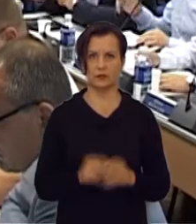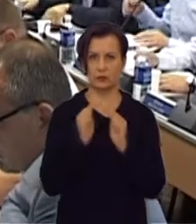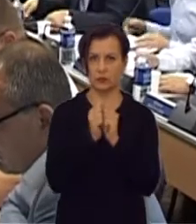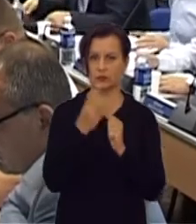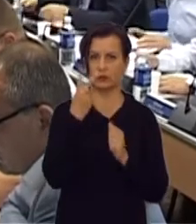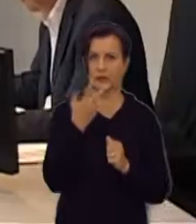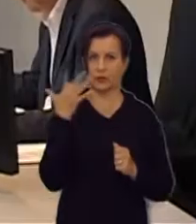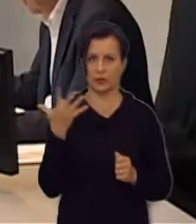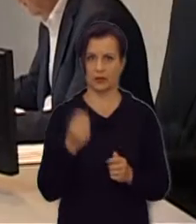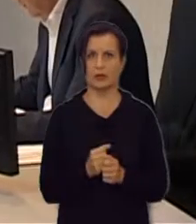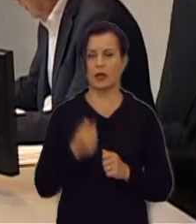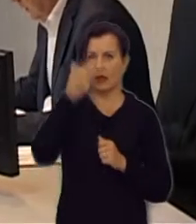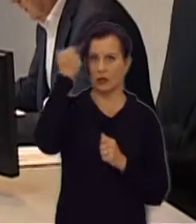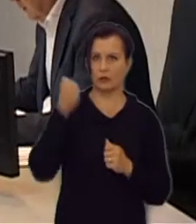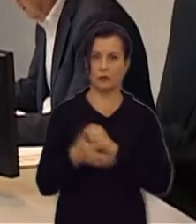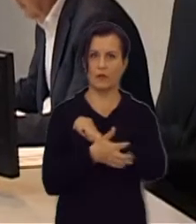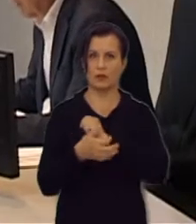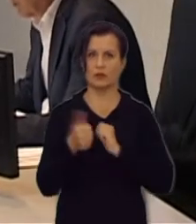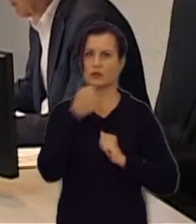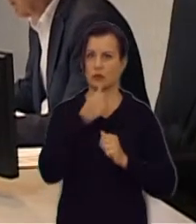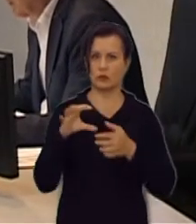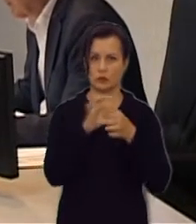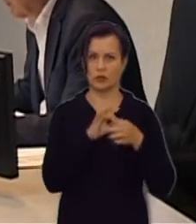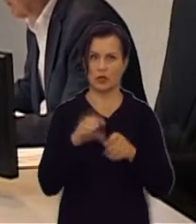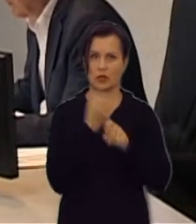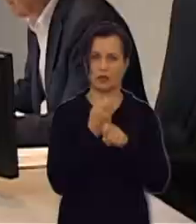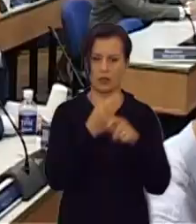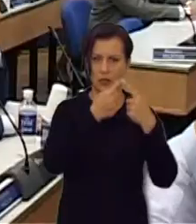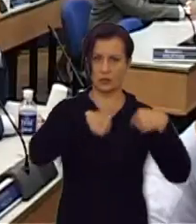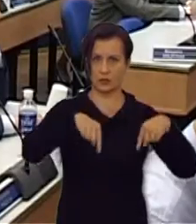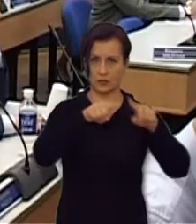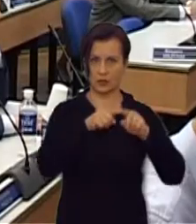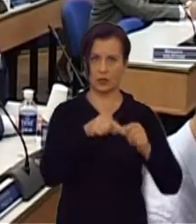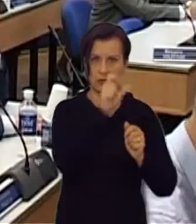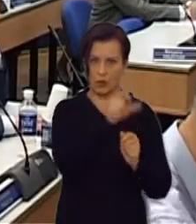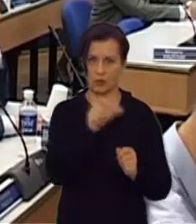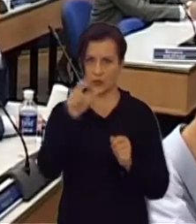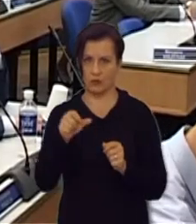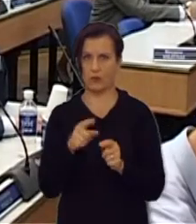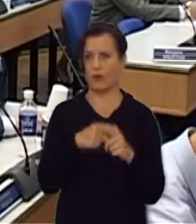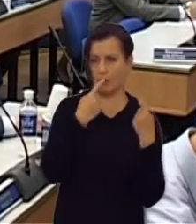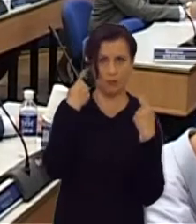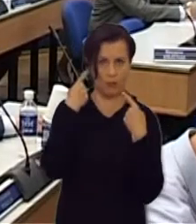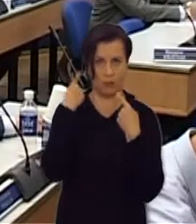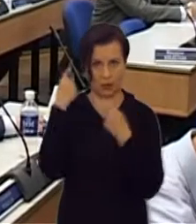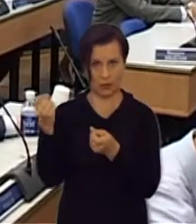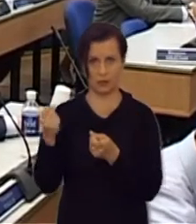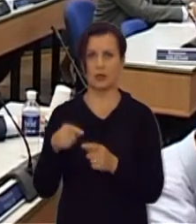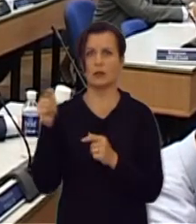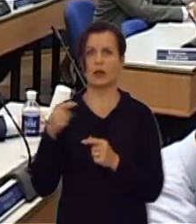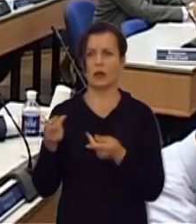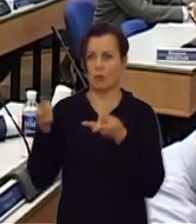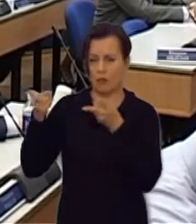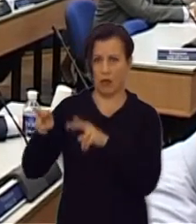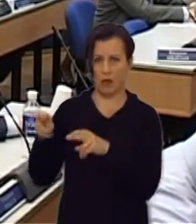Muntianas. Meras Saulius Grinkevičius sakė apgailestaujas, kad nepavyko su koalicijos partneriais dirbti drauge, bet tikisi, kad taryboje sprendimai bus